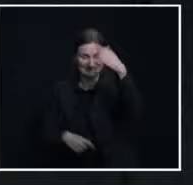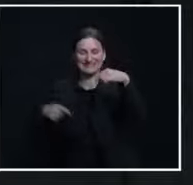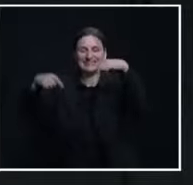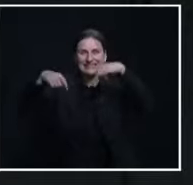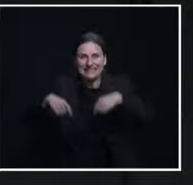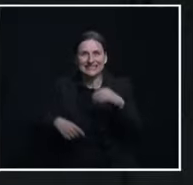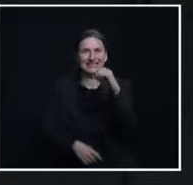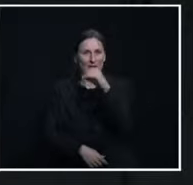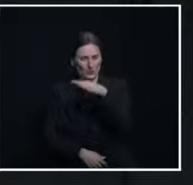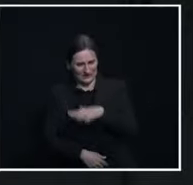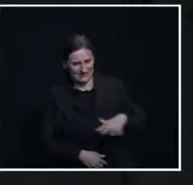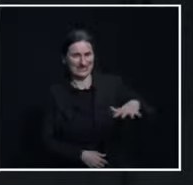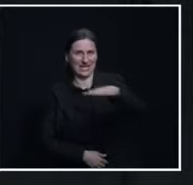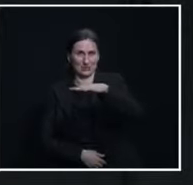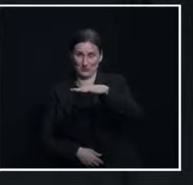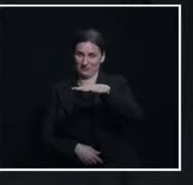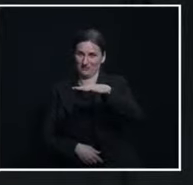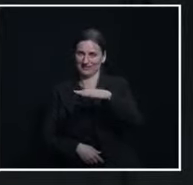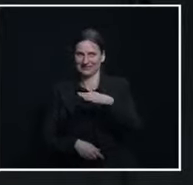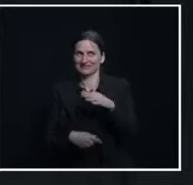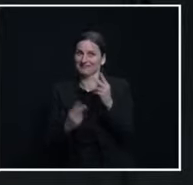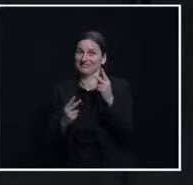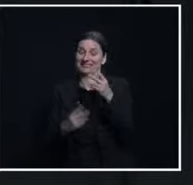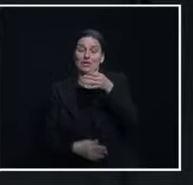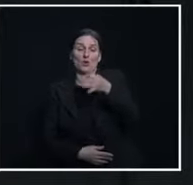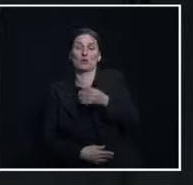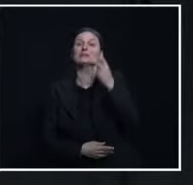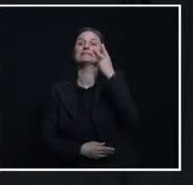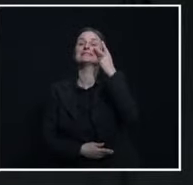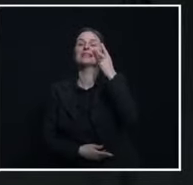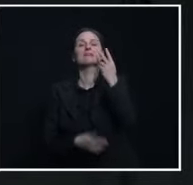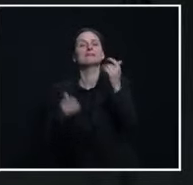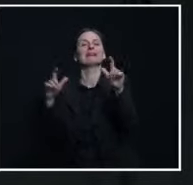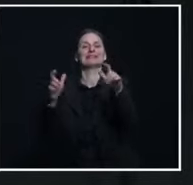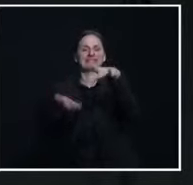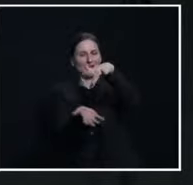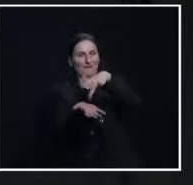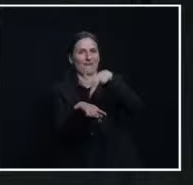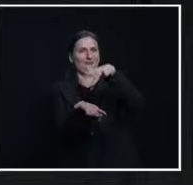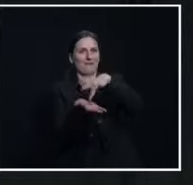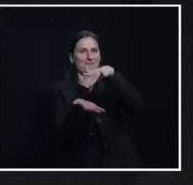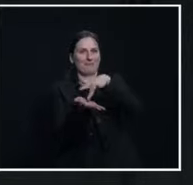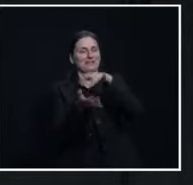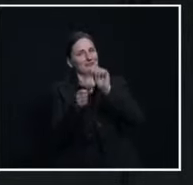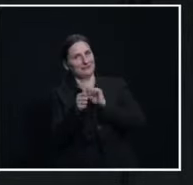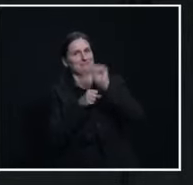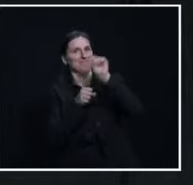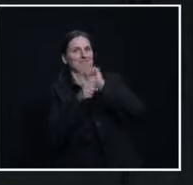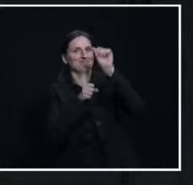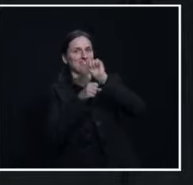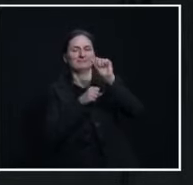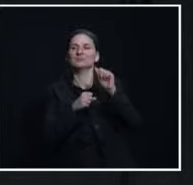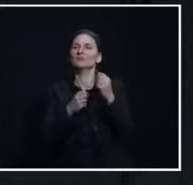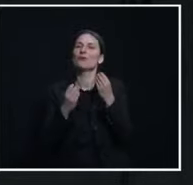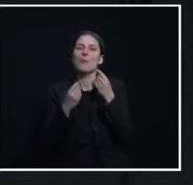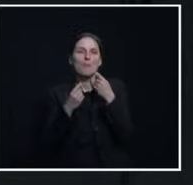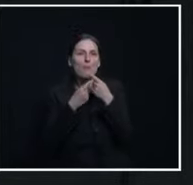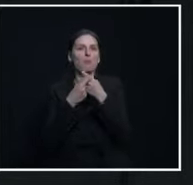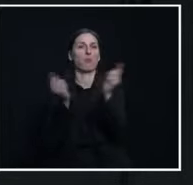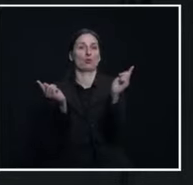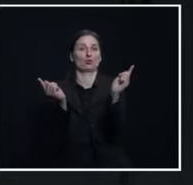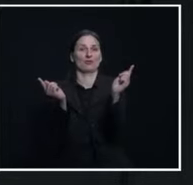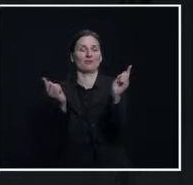diesem Odeonsplatz, das Aufbegehren der Mitte. Und auch dieser Ort sendet eine Botschaft